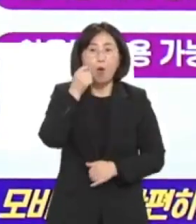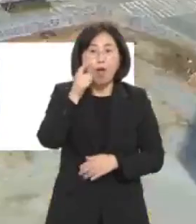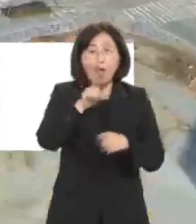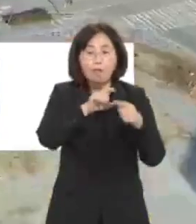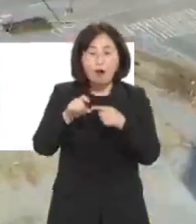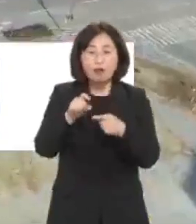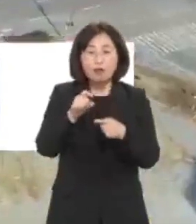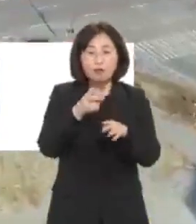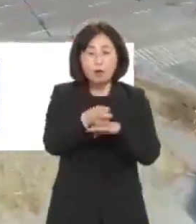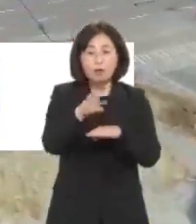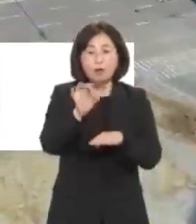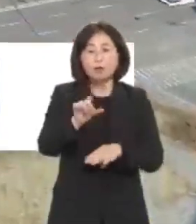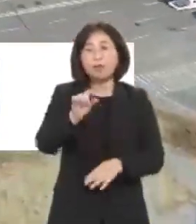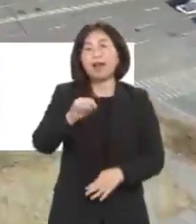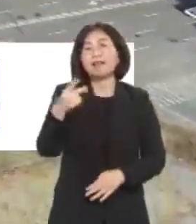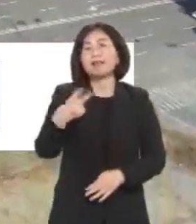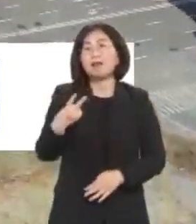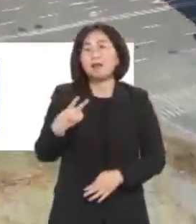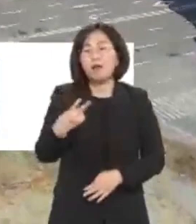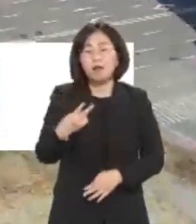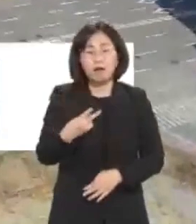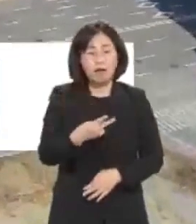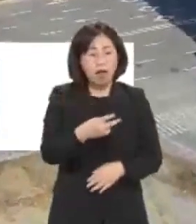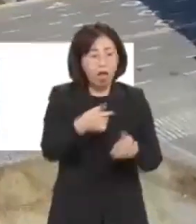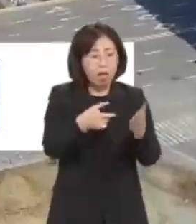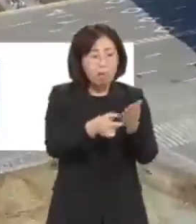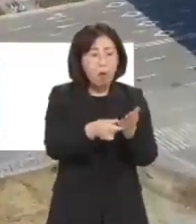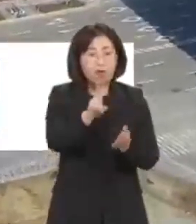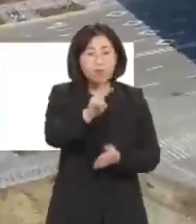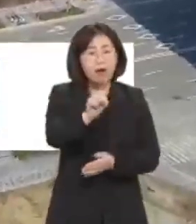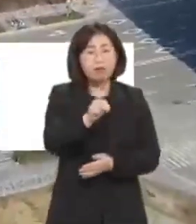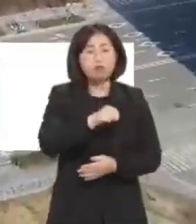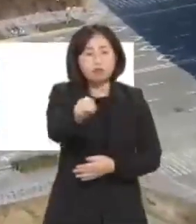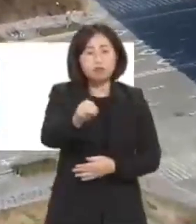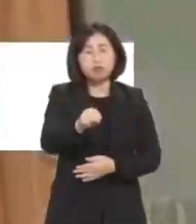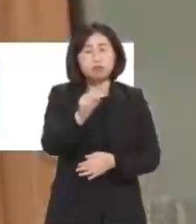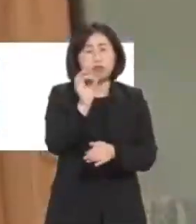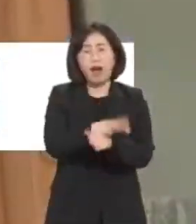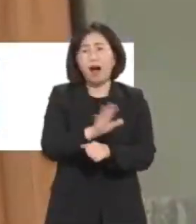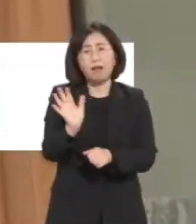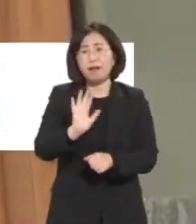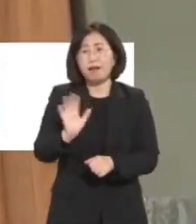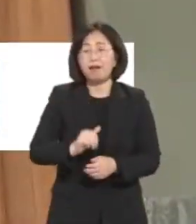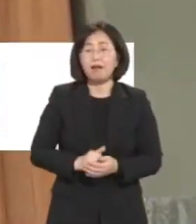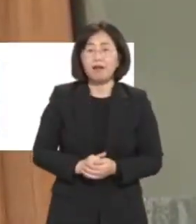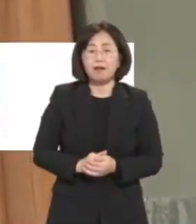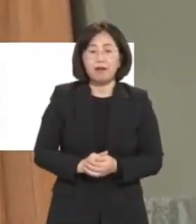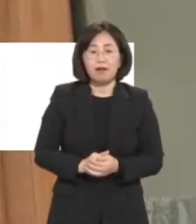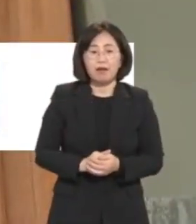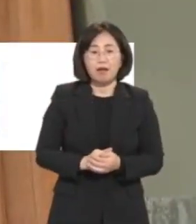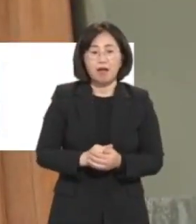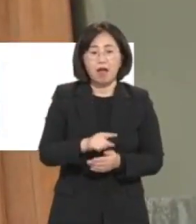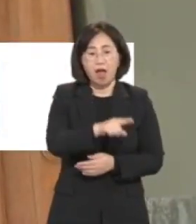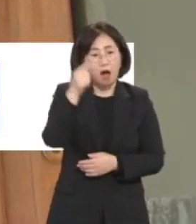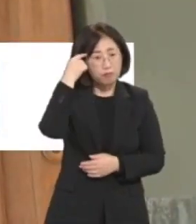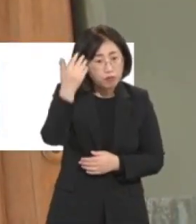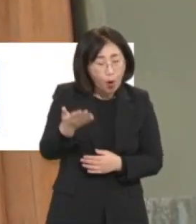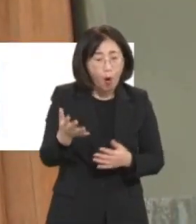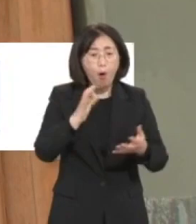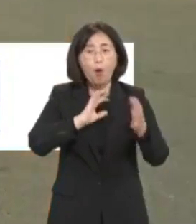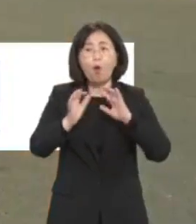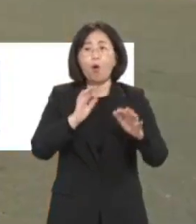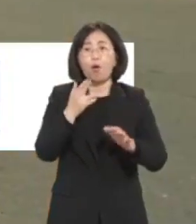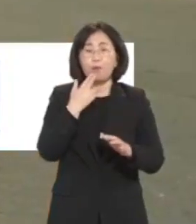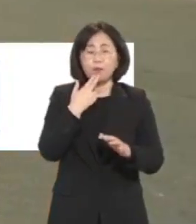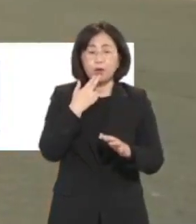12원 불과하다며 시민들이 구매할지 의문이라고 주장했습니다 이어 충분한 공론화 과정이 없었고